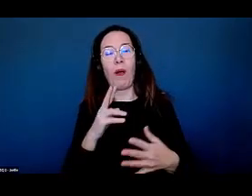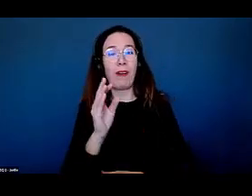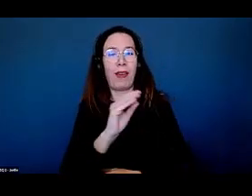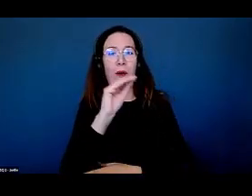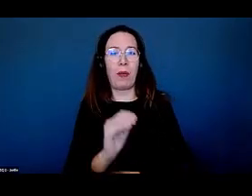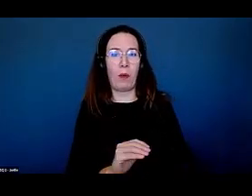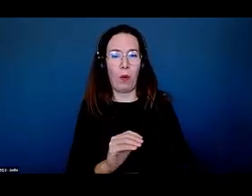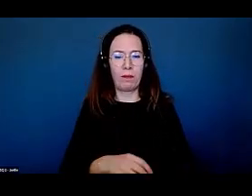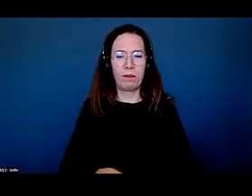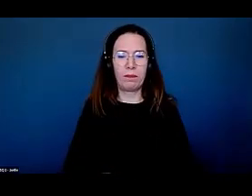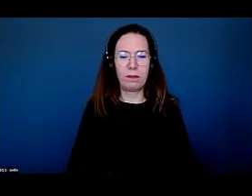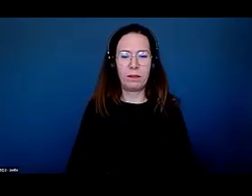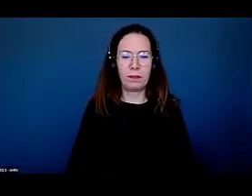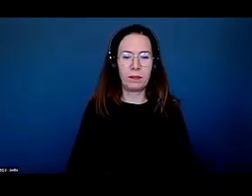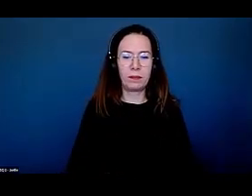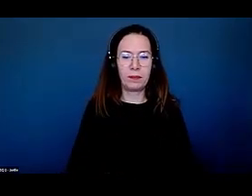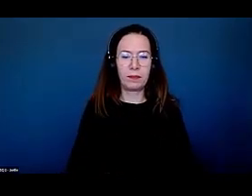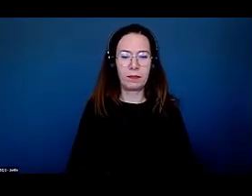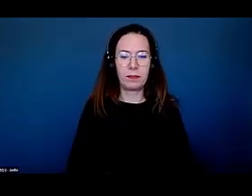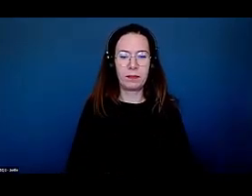d'Ottawa.